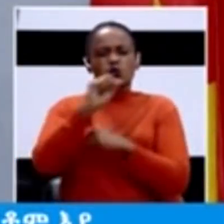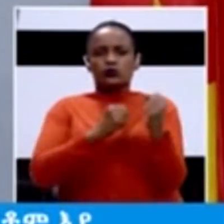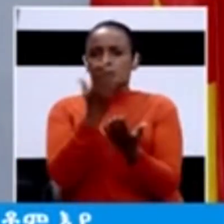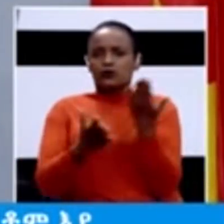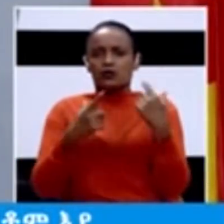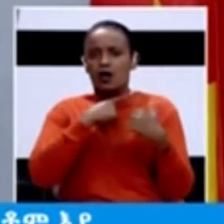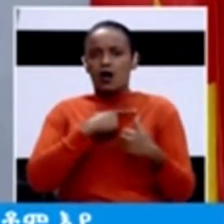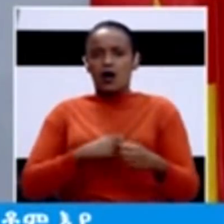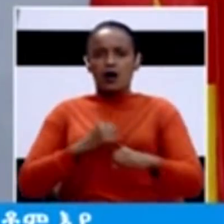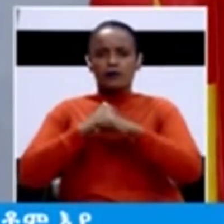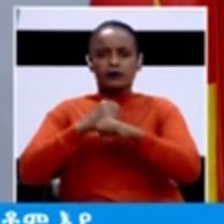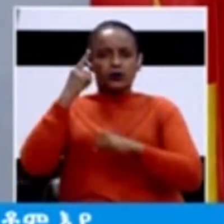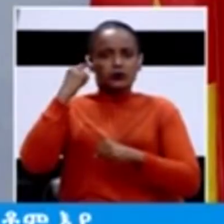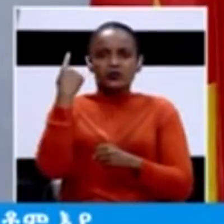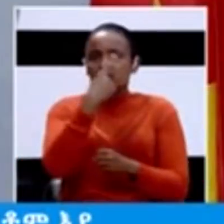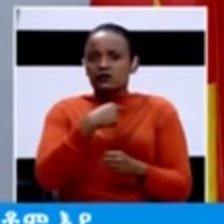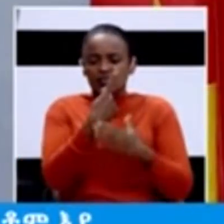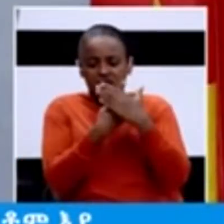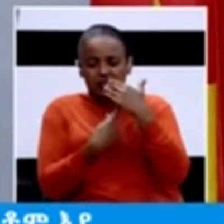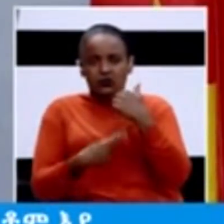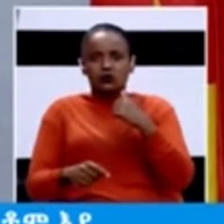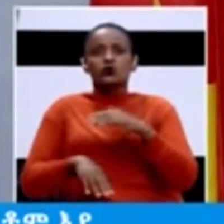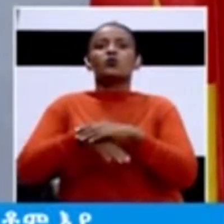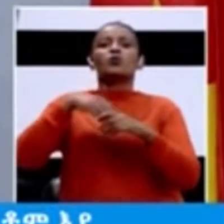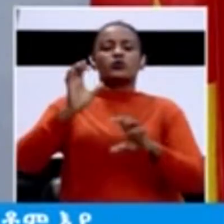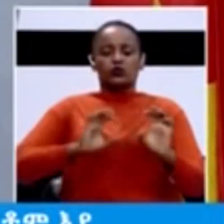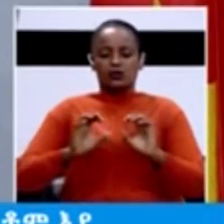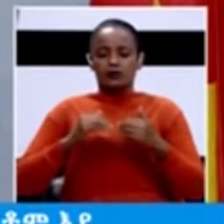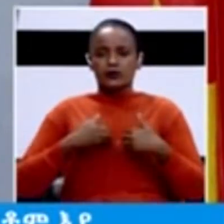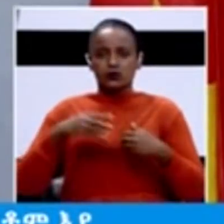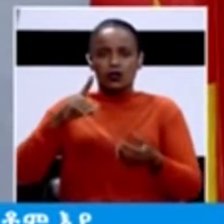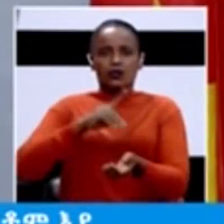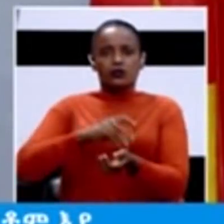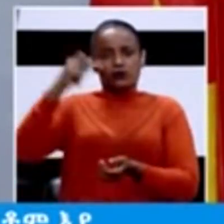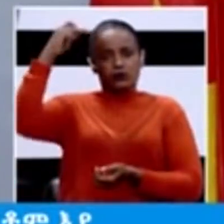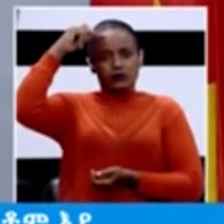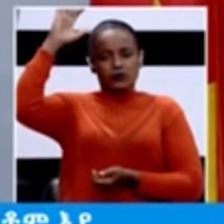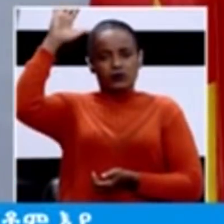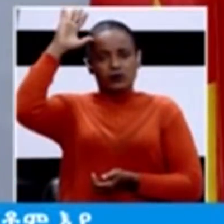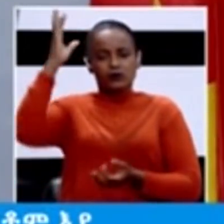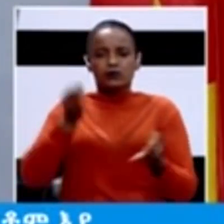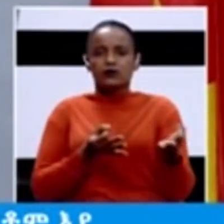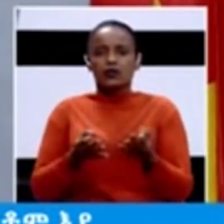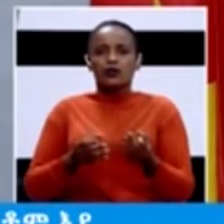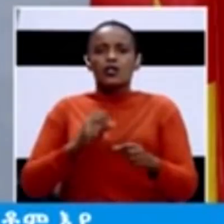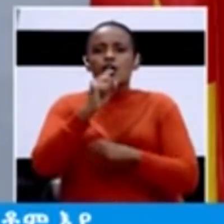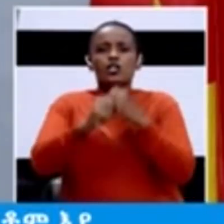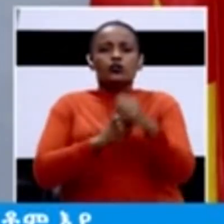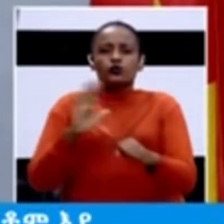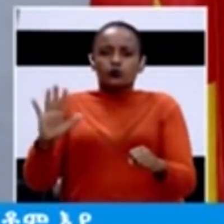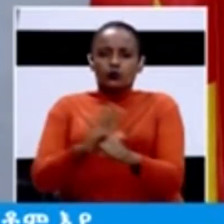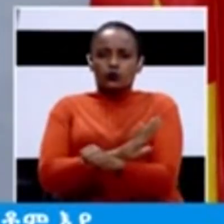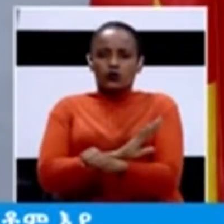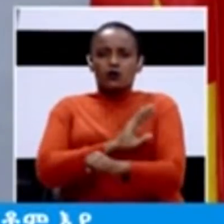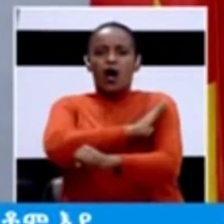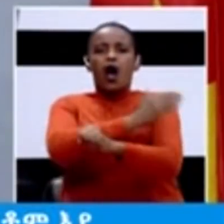ኣባላት ሰራዊት ብትግራዋይ መንነቶም ጥራሕ ክወፁ ይገብር ከም ዘሎ ዶክተር ደብረፅዮን ገብረ ሚካኤል ገሊፆም። ዕድሚኦም ሙሉእ ኣብ ሓይሊ ምክልኻል